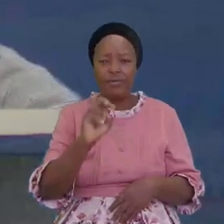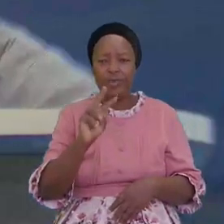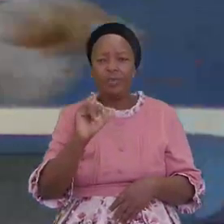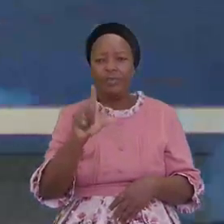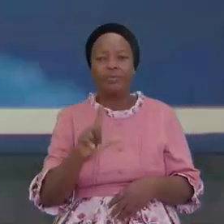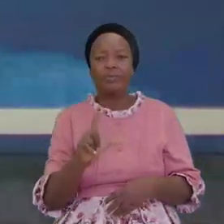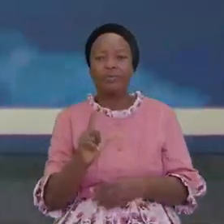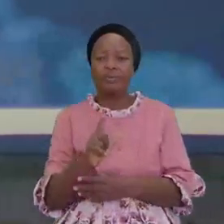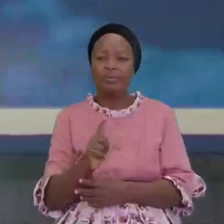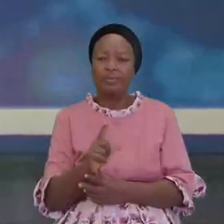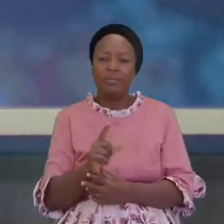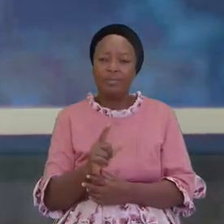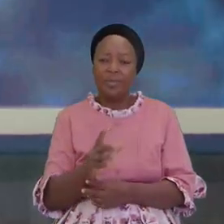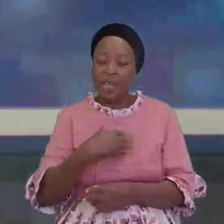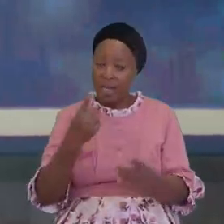Détourne-toi de tout mal.